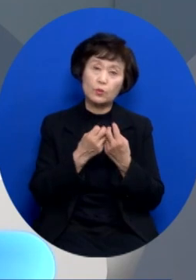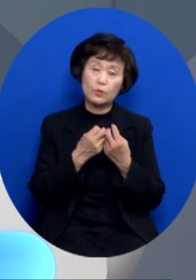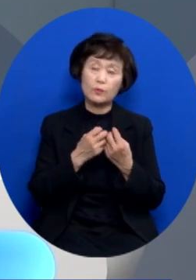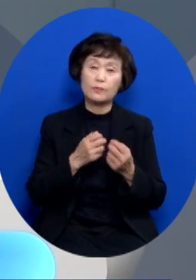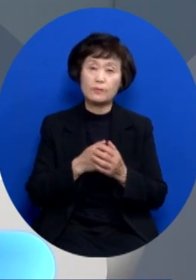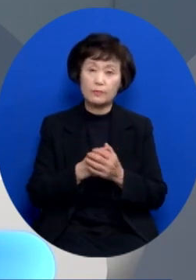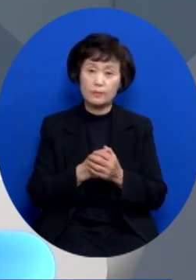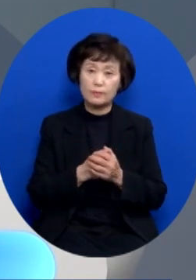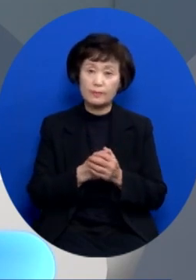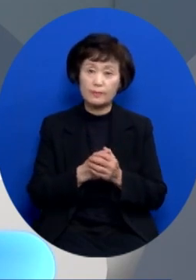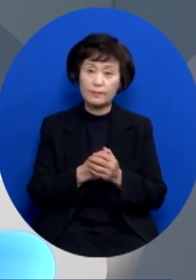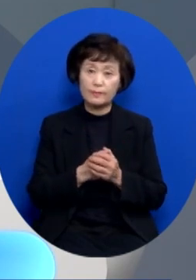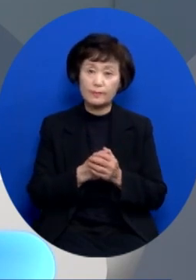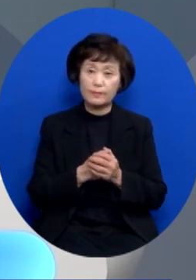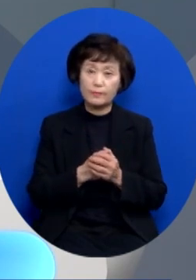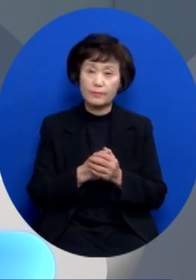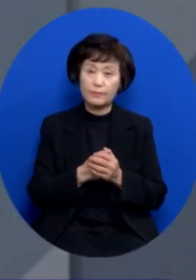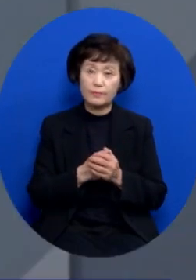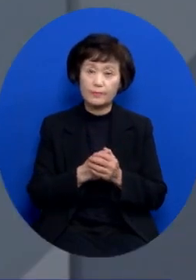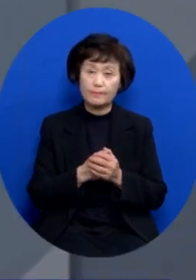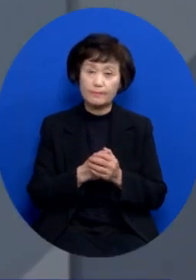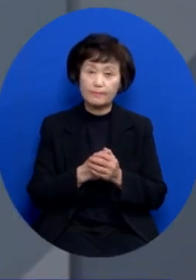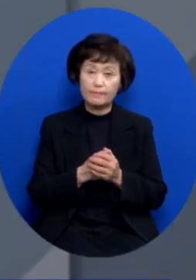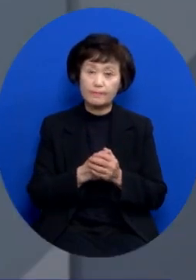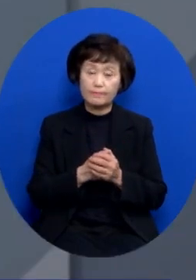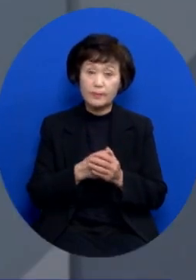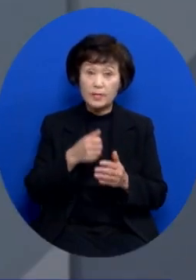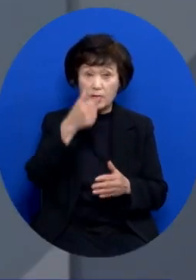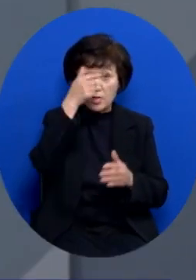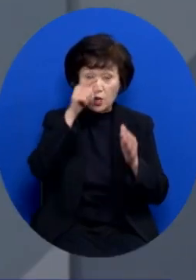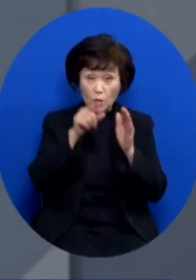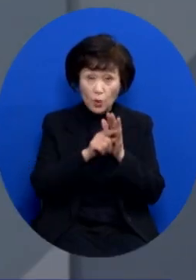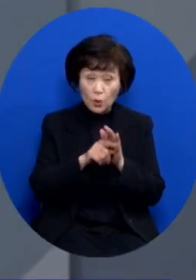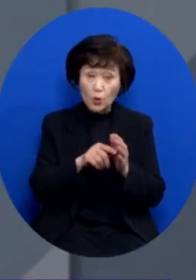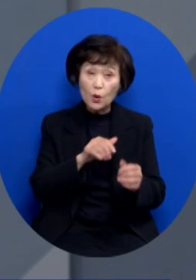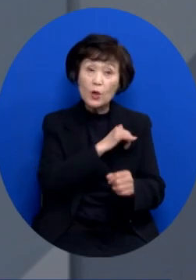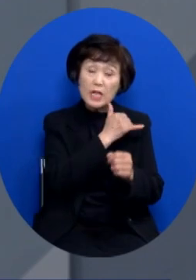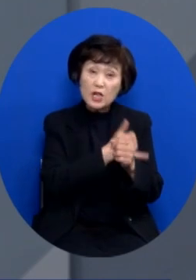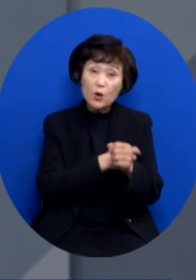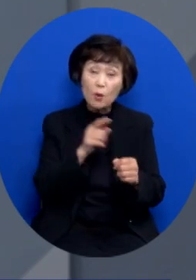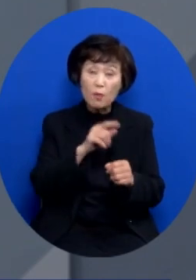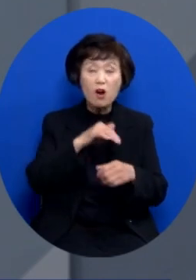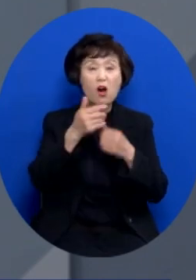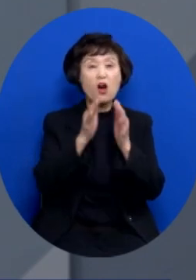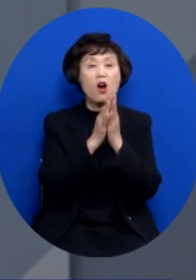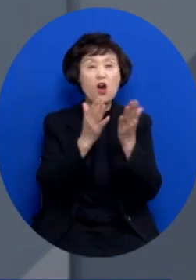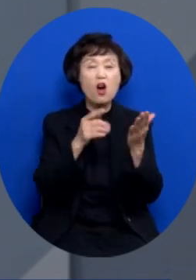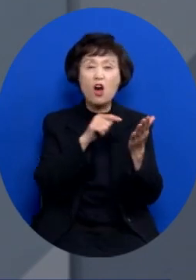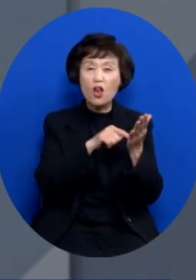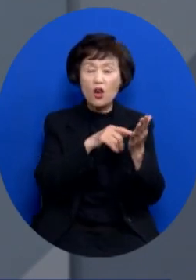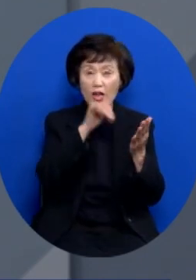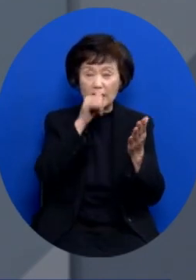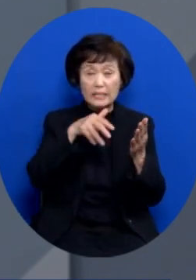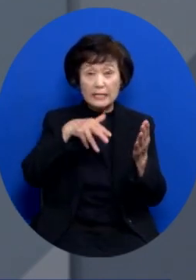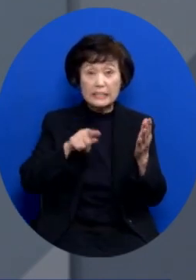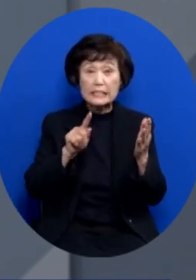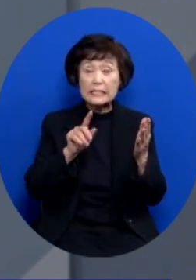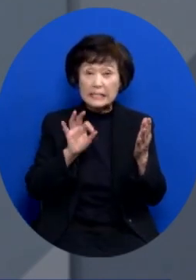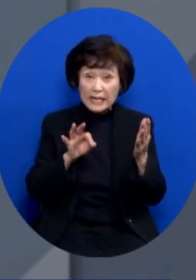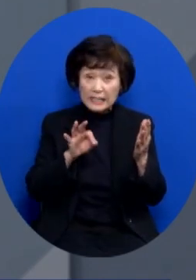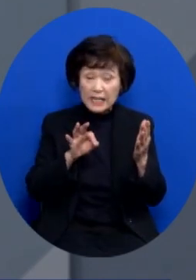말씀 부탁드리겠습니다. 네, 기독교의 인권은 성경에 나와있던 창세기 1장 26절을 기초로 해가지고 천부적